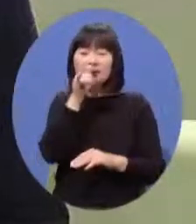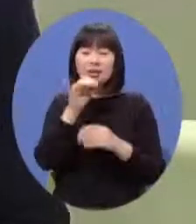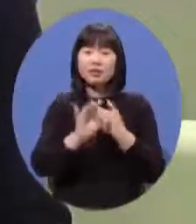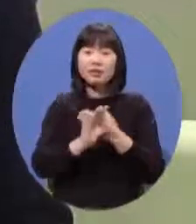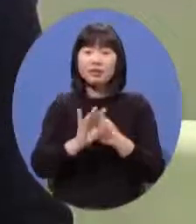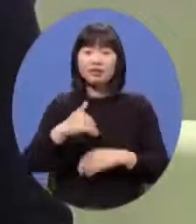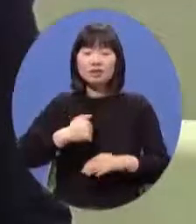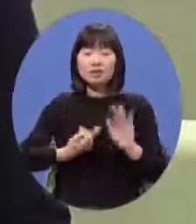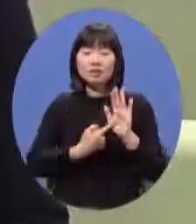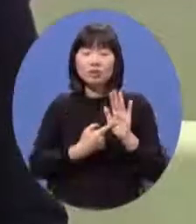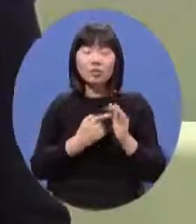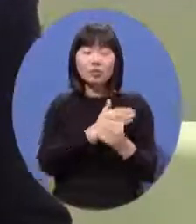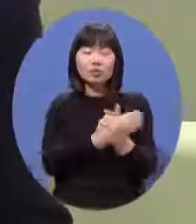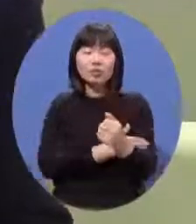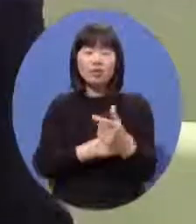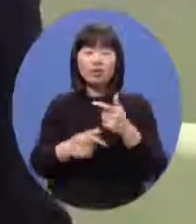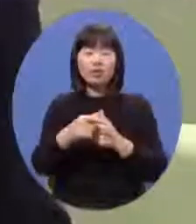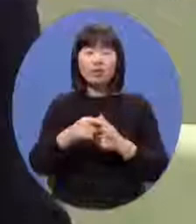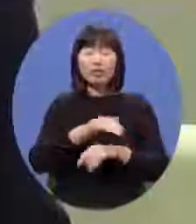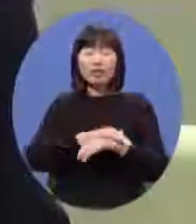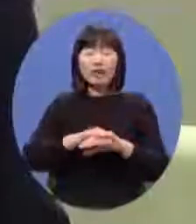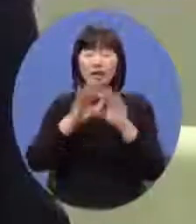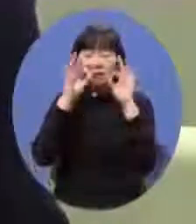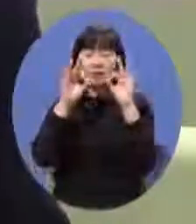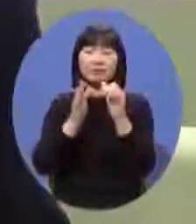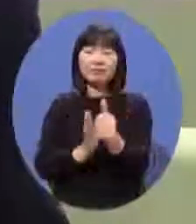2 이상 정도 되면은 자기 표현력 우리가 조금 더 신중하게 살펴봐야 된다는 네. 거죠. 그렇군요.